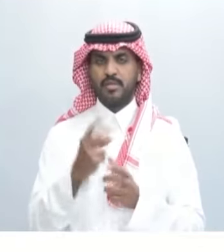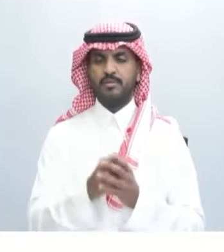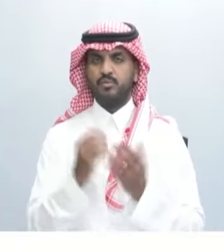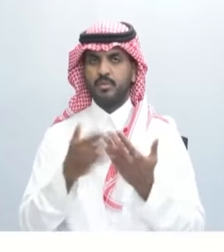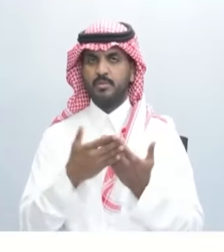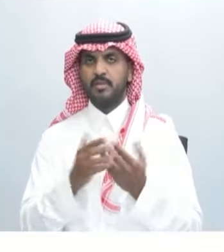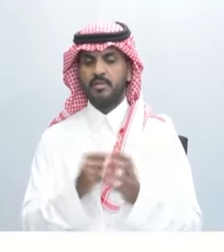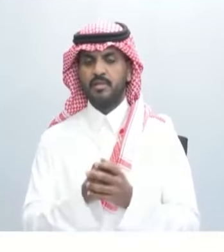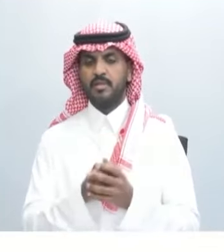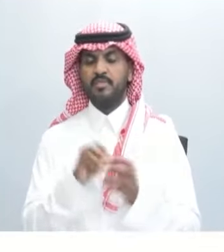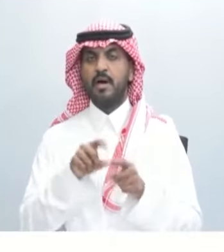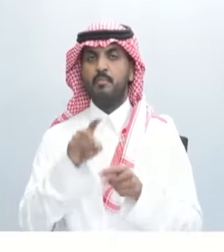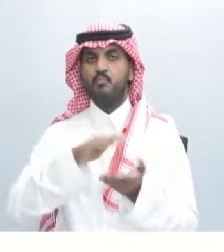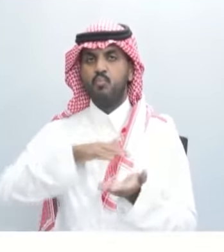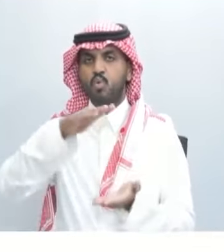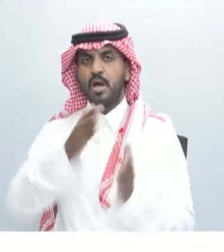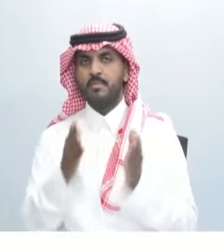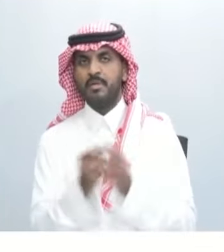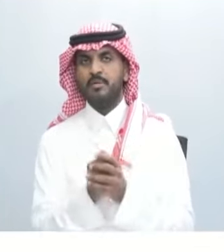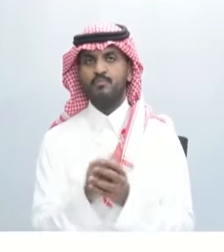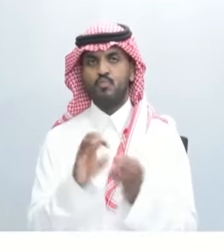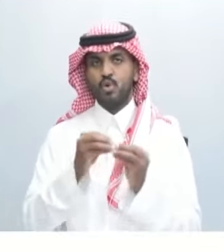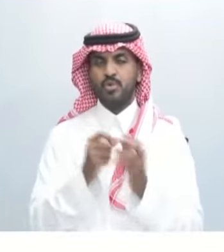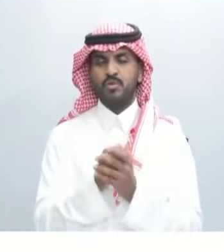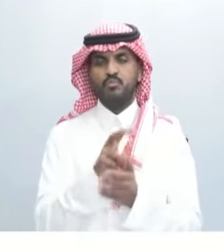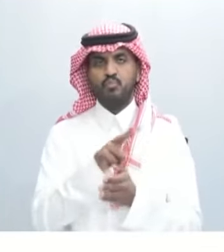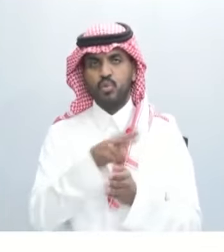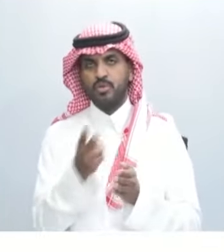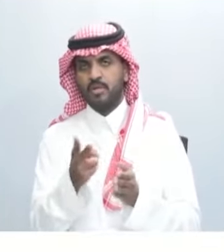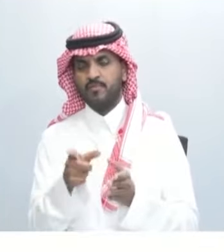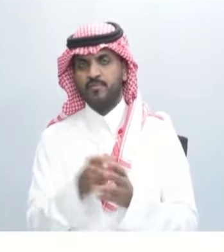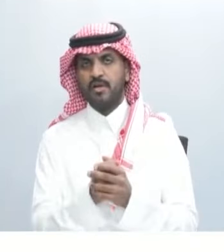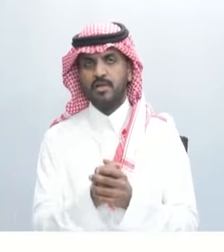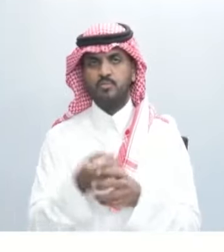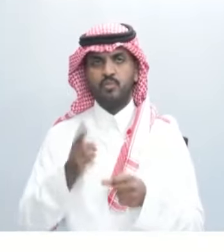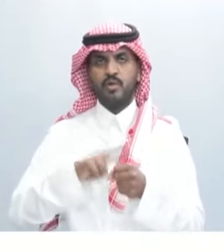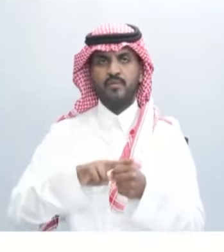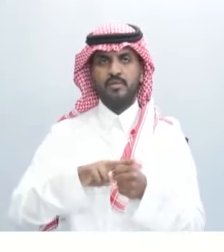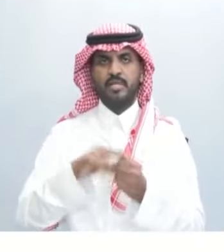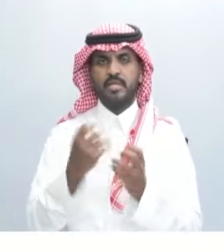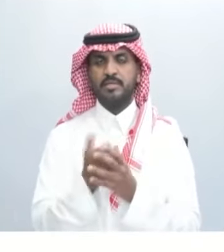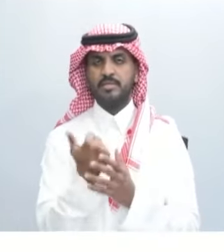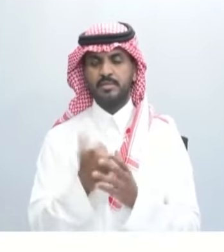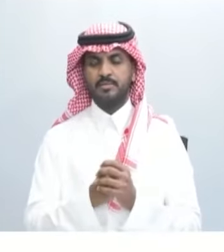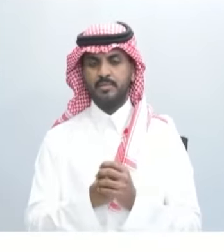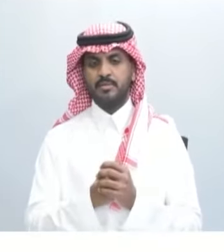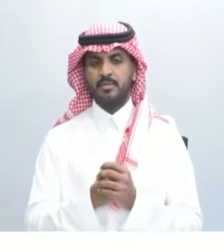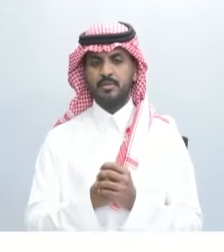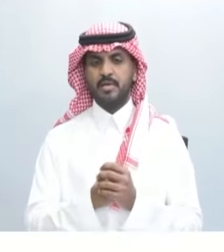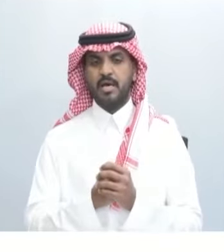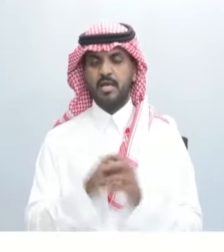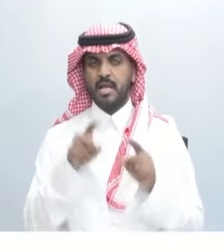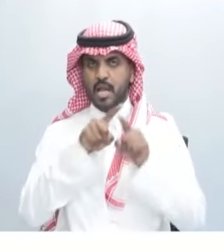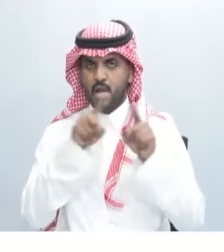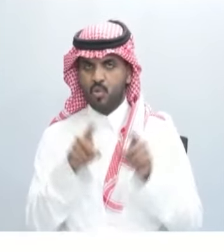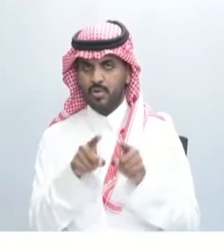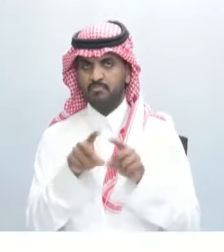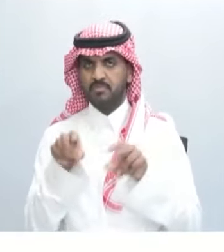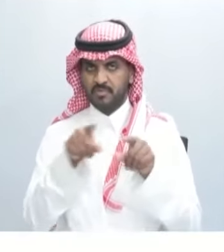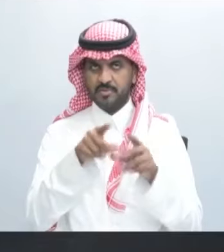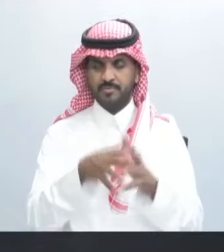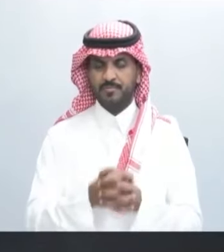الطلب الثاني ضع مكعبا ملون مختلفا على مضاعفات العدد سته على اللوحه نفسها اذا